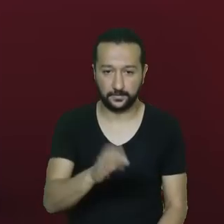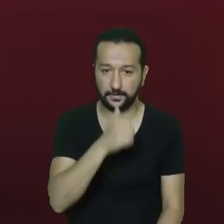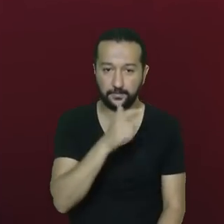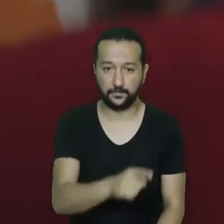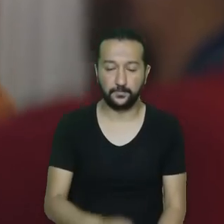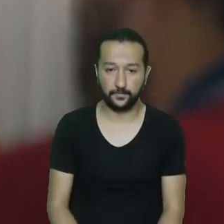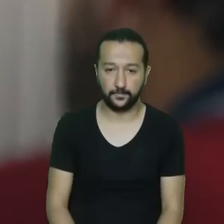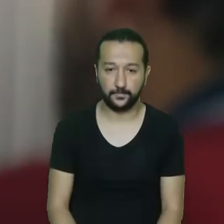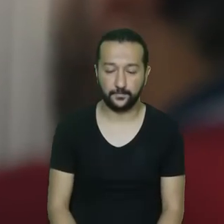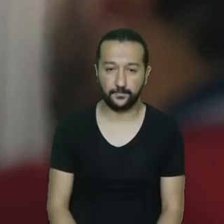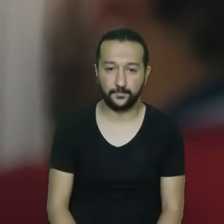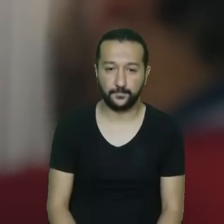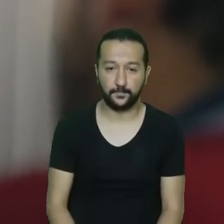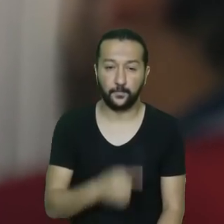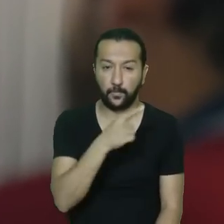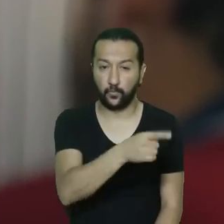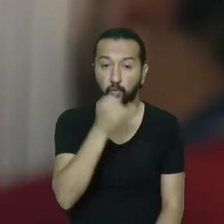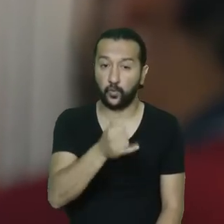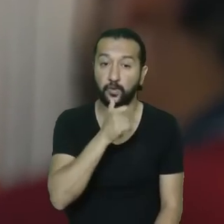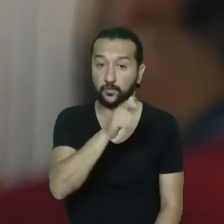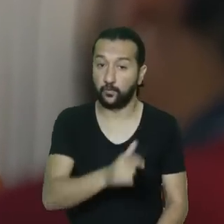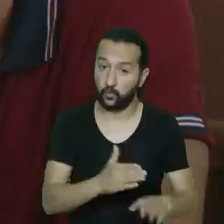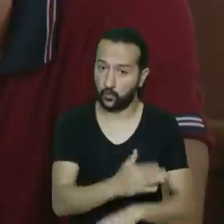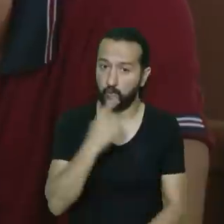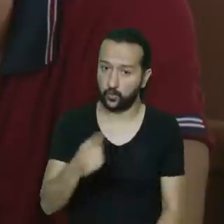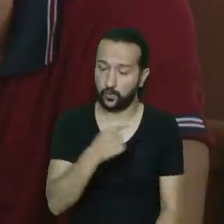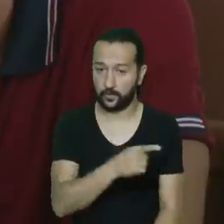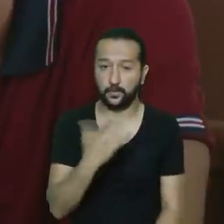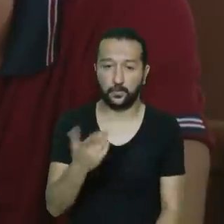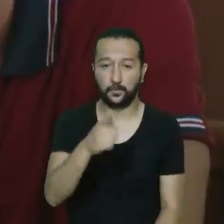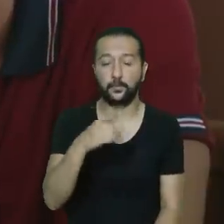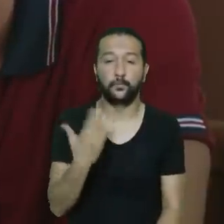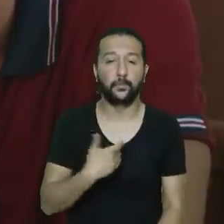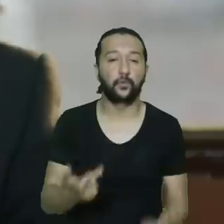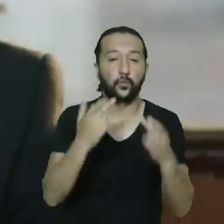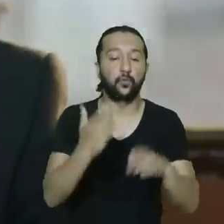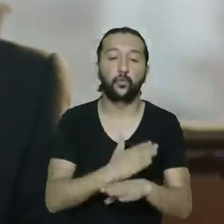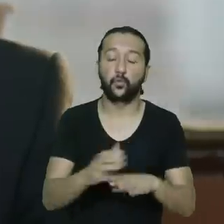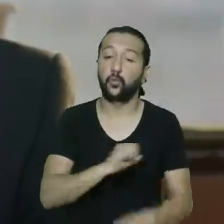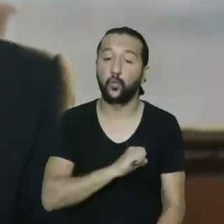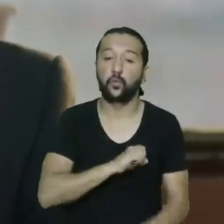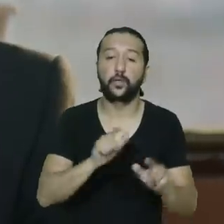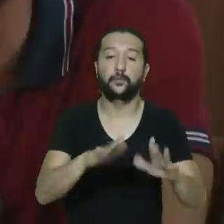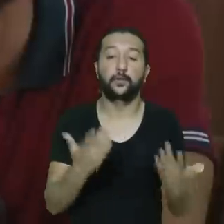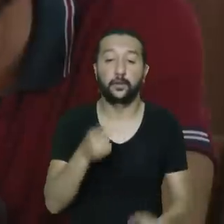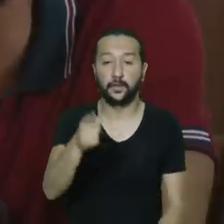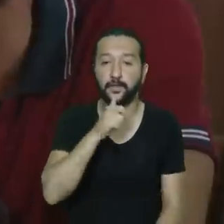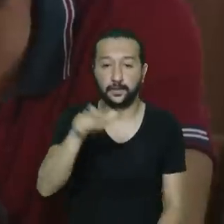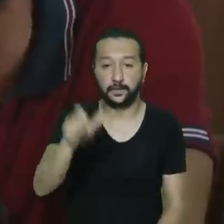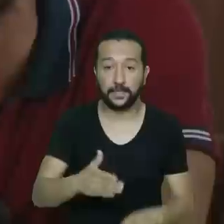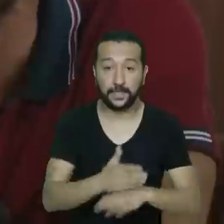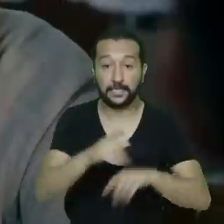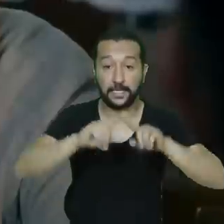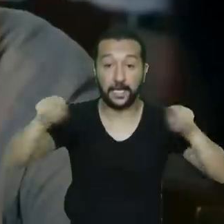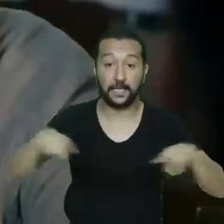adam. Bu nalet adam doğru diyor lan. Biz niye boşu boşun korkuyoruz gölüm? Ülen oğlum adam da gerçek